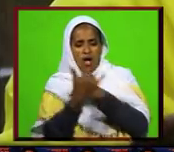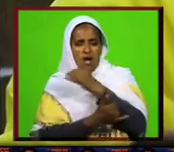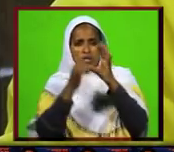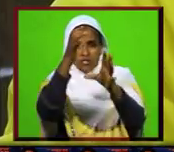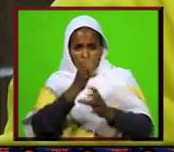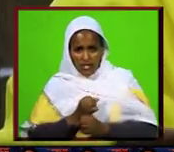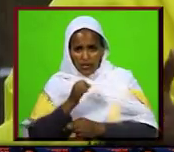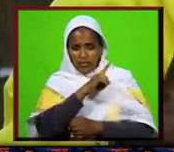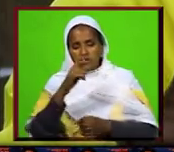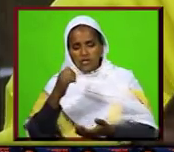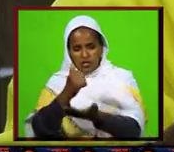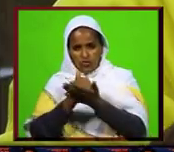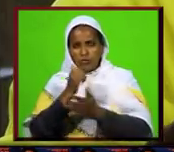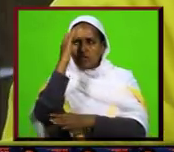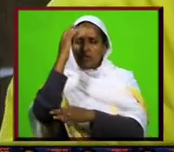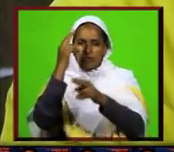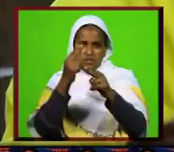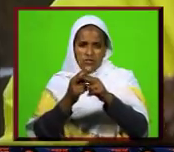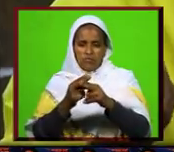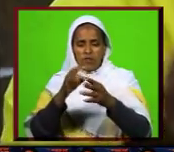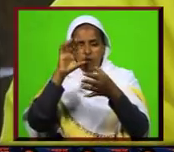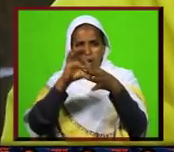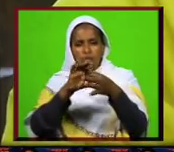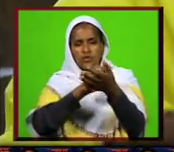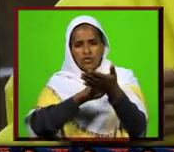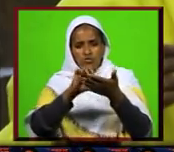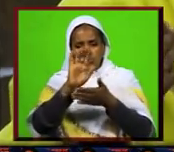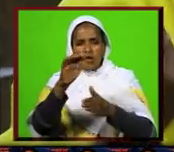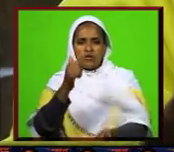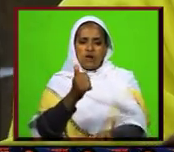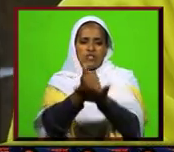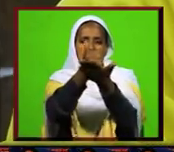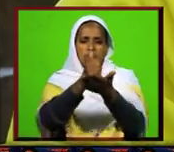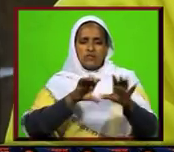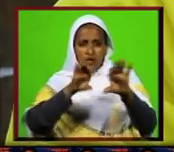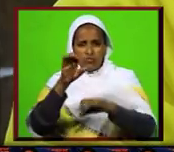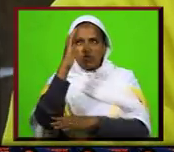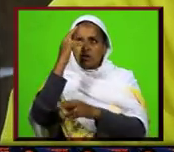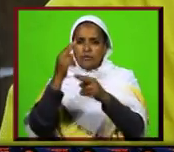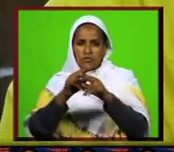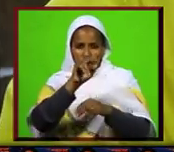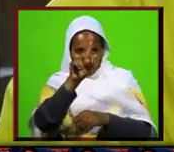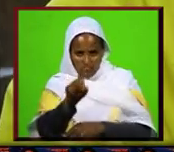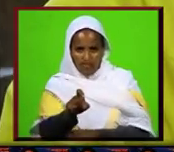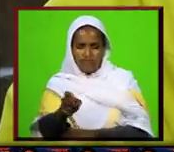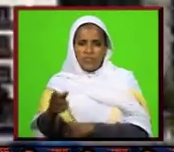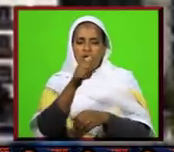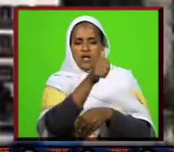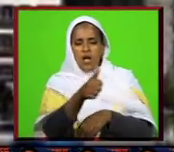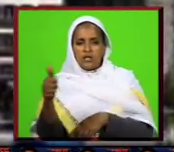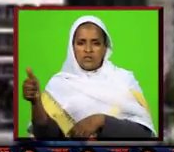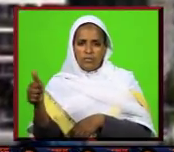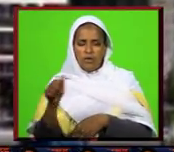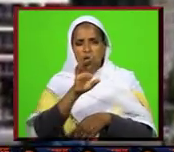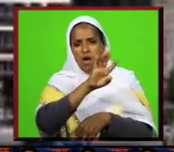ሀገር የምንረከብ ነንና እንድረዱን በእግዚአብሔር ስም እንደ ማኅበረ ቅዱሳኖች እርዳታ እንድታደርጉልን በእግዚአብሔር ስም እጠይቃለሁ።